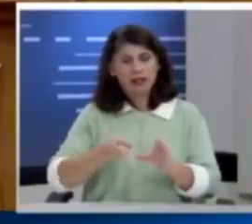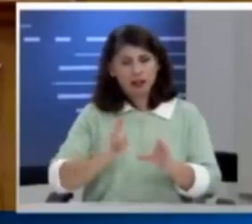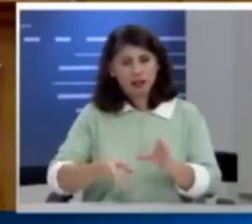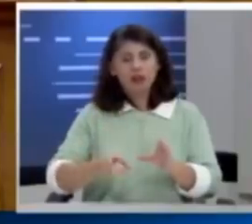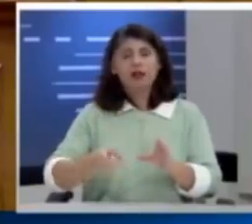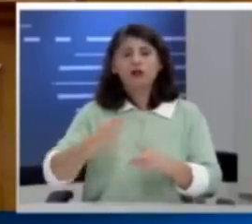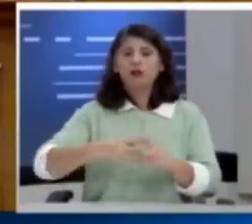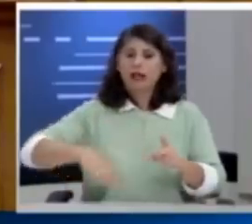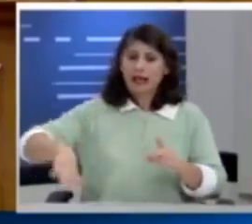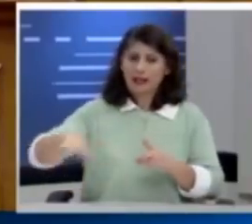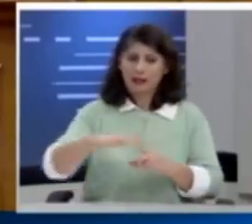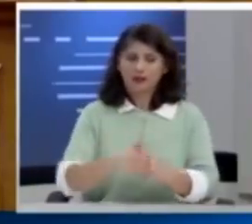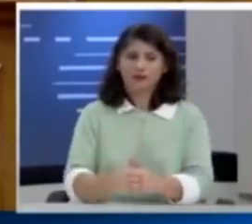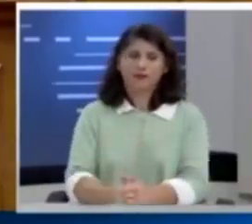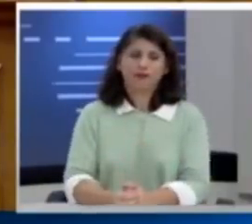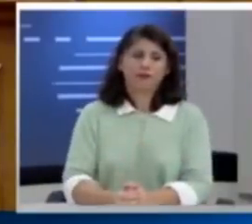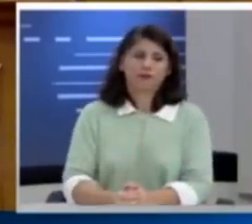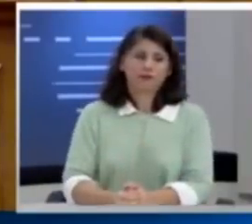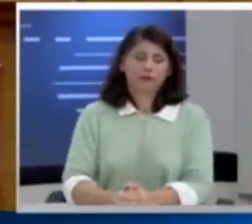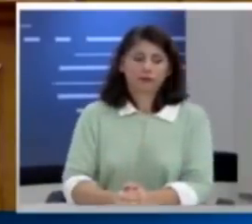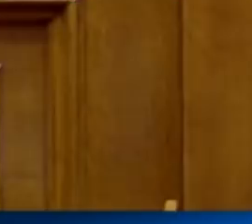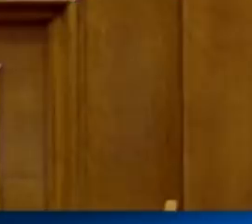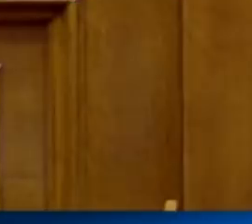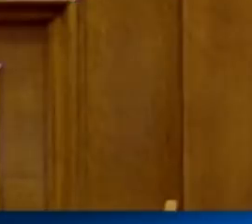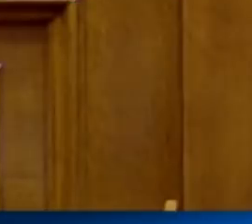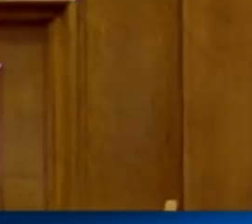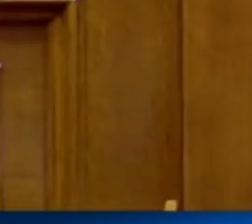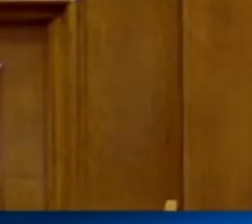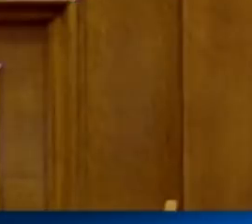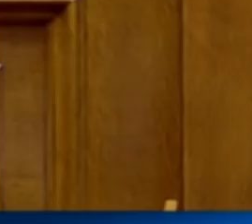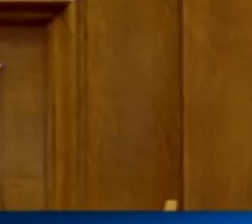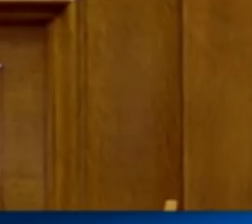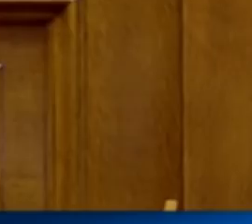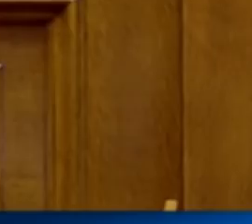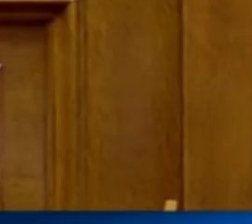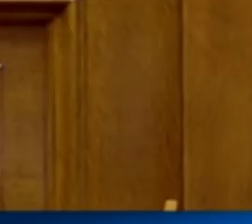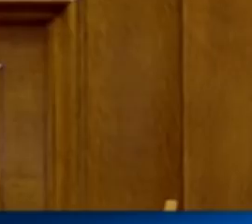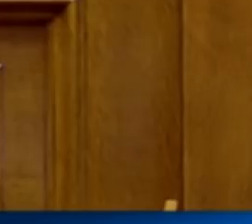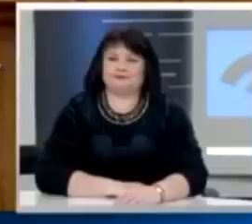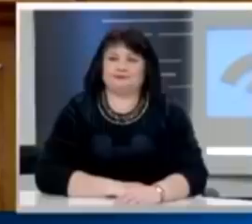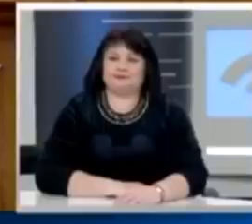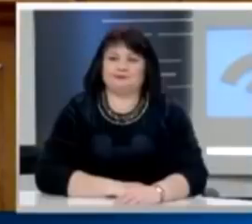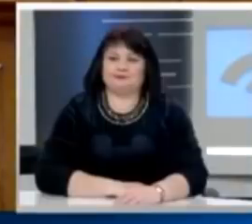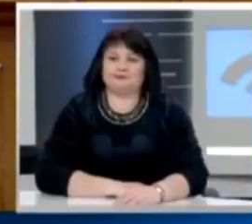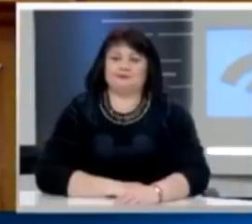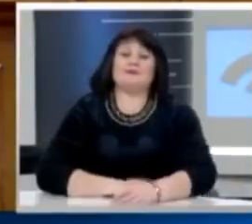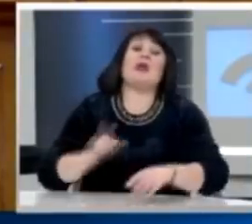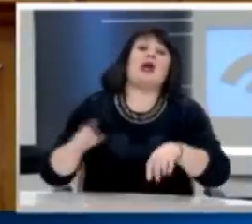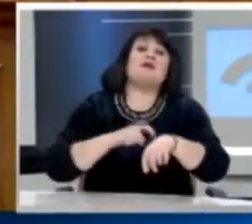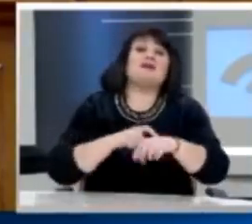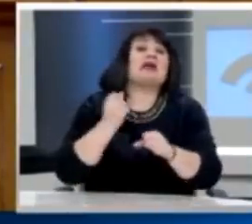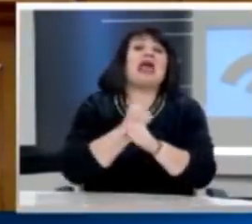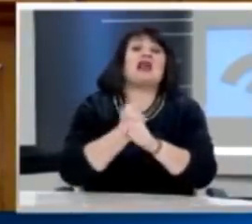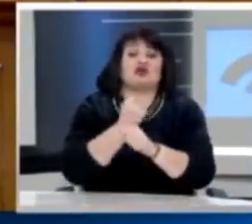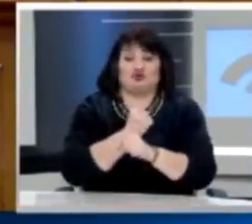κινδύνους τον ελληνικό λαό. Και όταν μιλάμε για μερίδιο από τη μοιρασιά, οι εργαζόμενοι που μας ακούν μπορούν